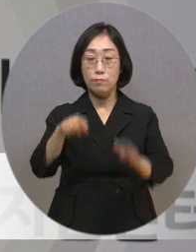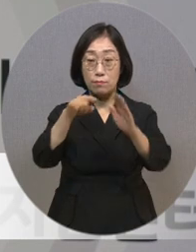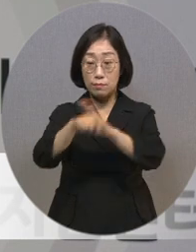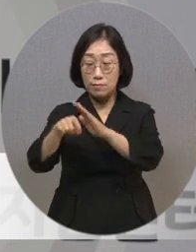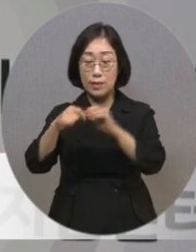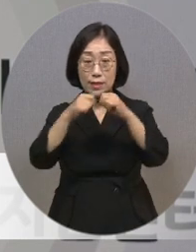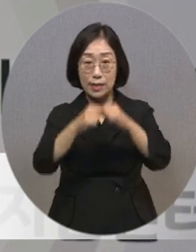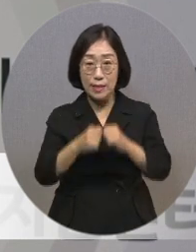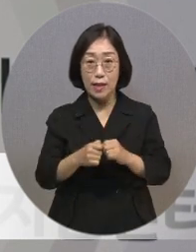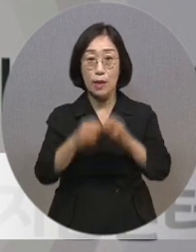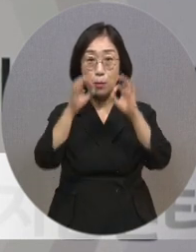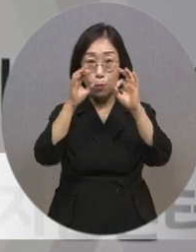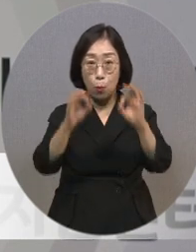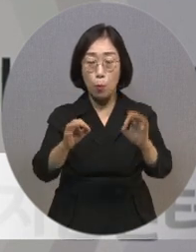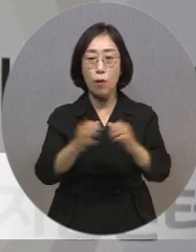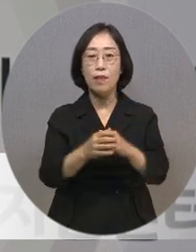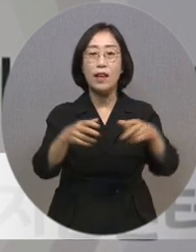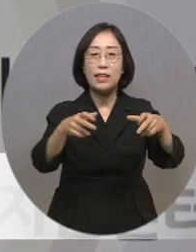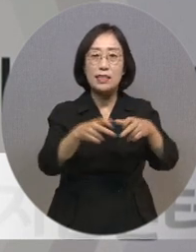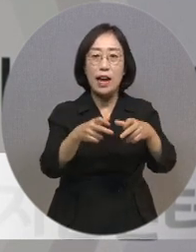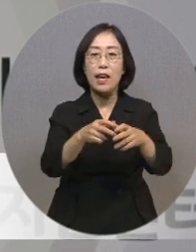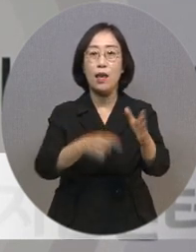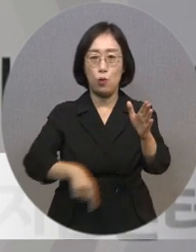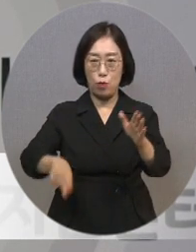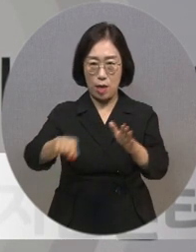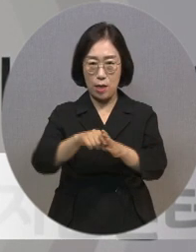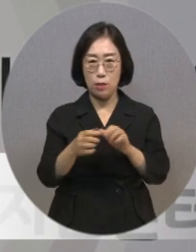이 발달장애인 분들을 위해서